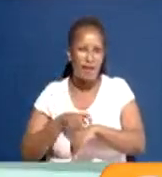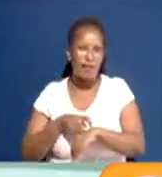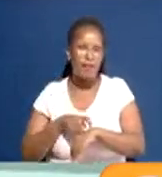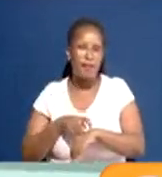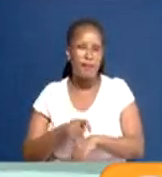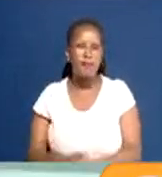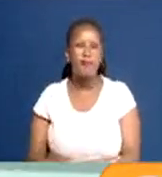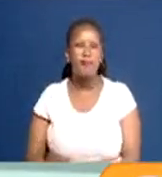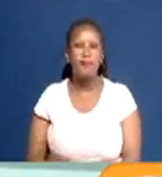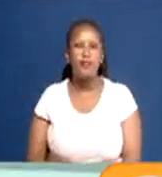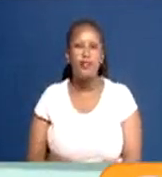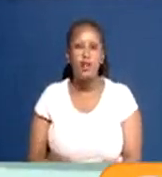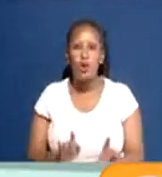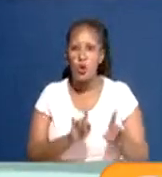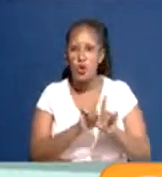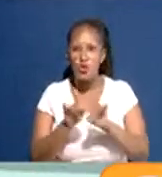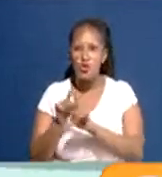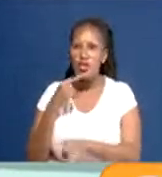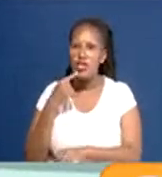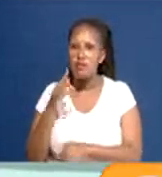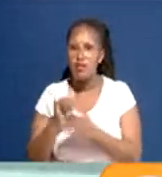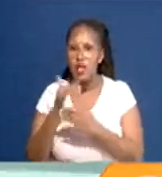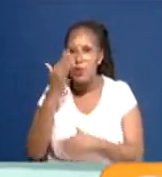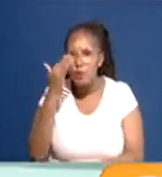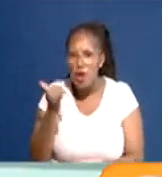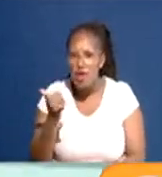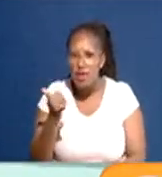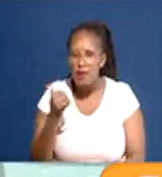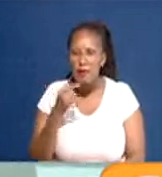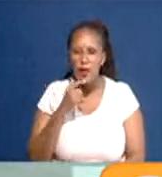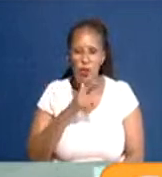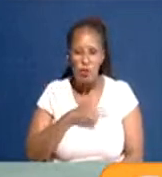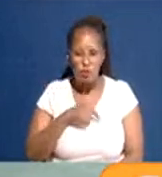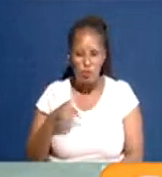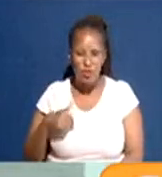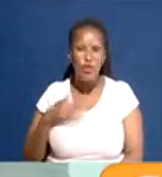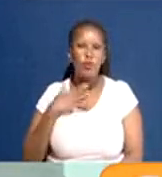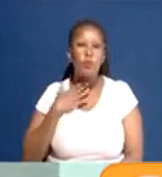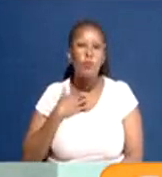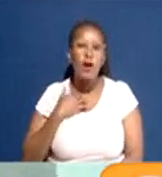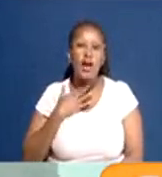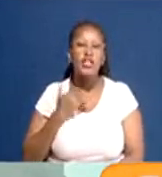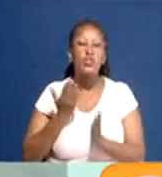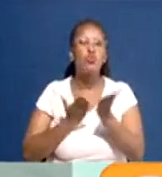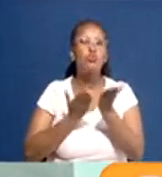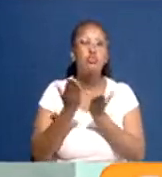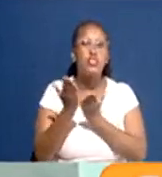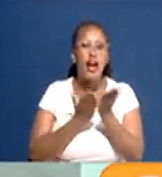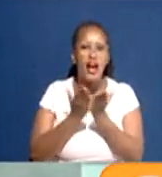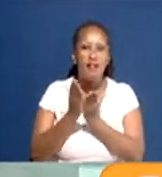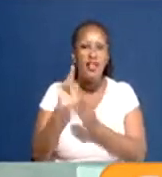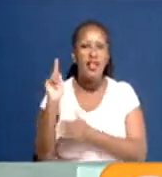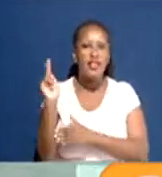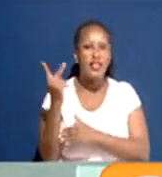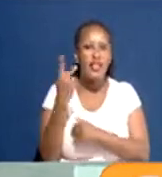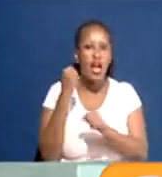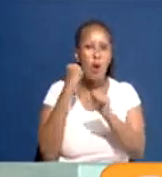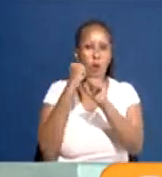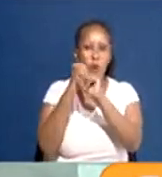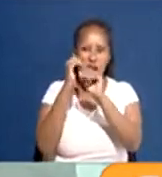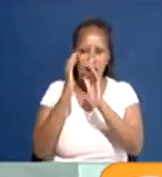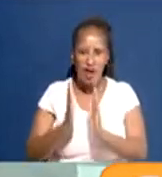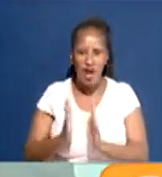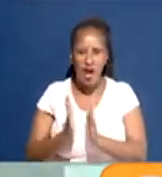time. Nasema hivyo kwa sababu we want to serve the Kenyan worker